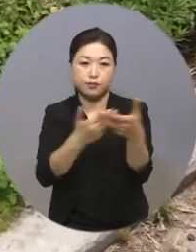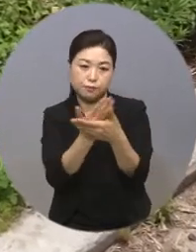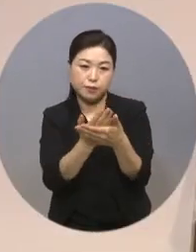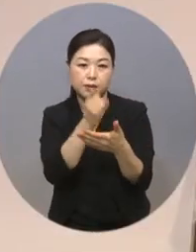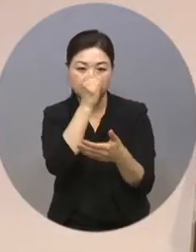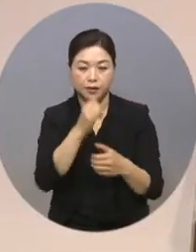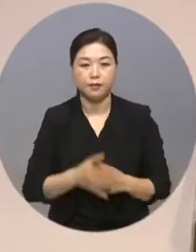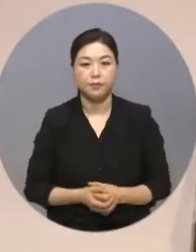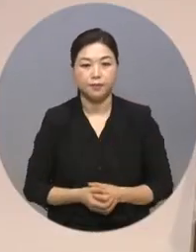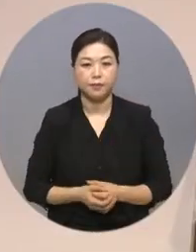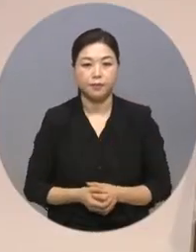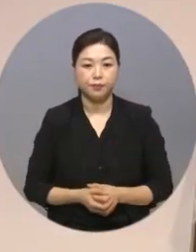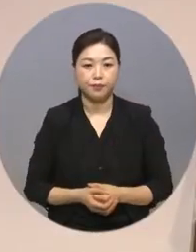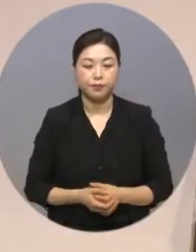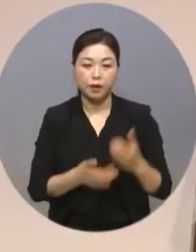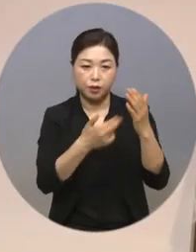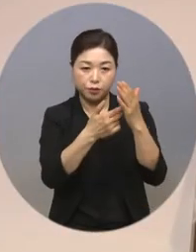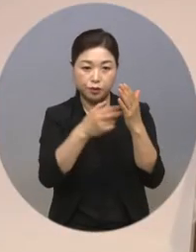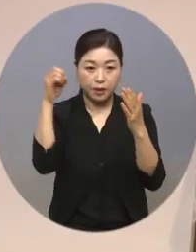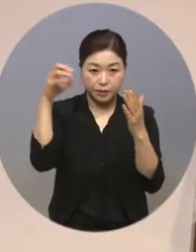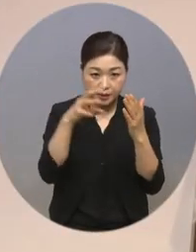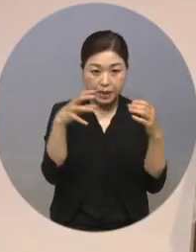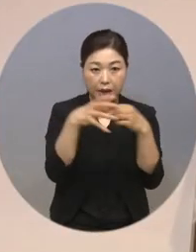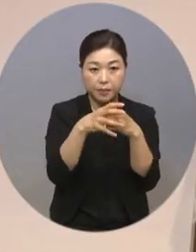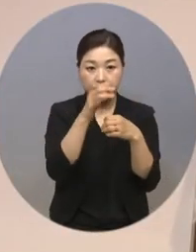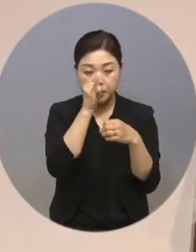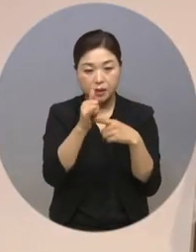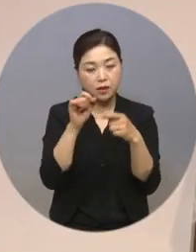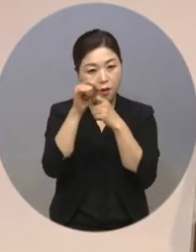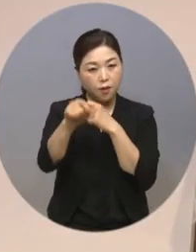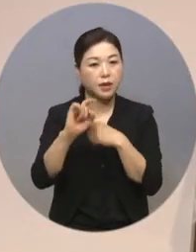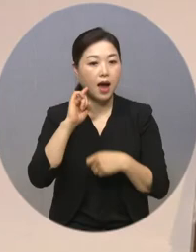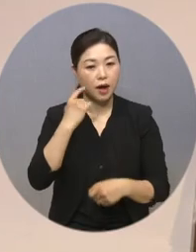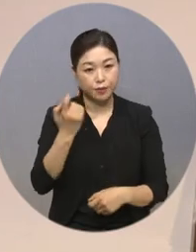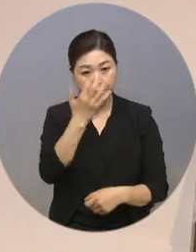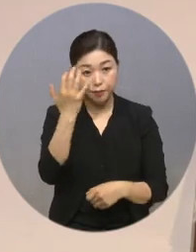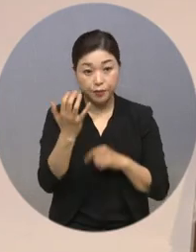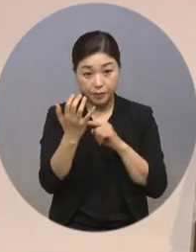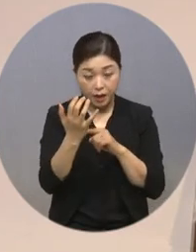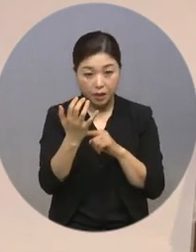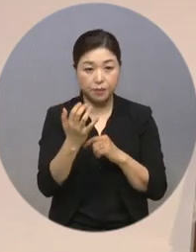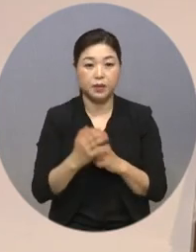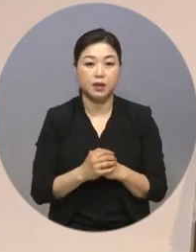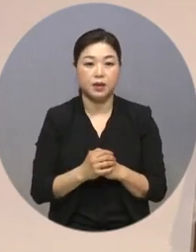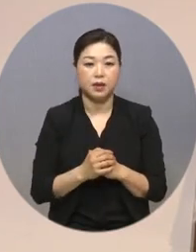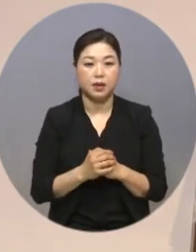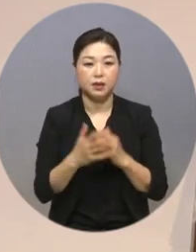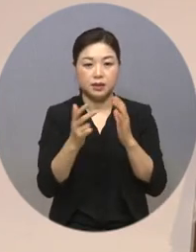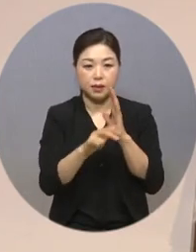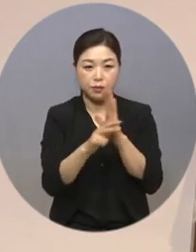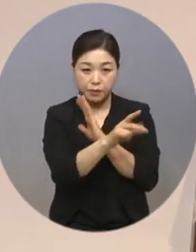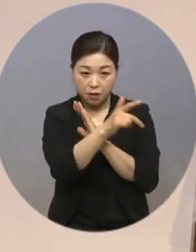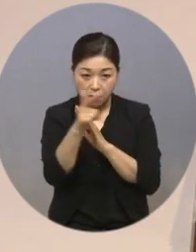있습니다. 유리와 빛이 만들어내는 영원한 아름다움이 영롱하게 빛나는 작품들은